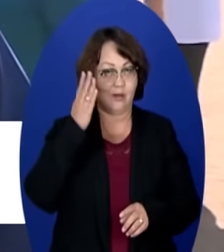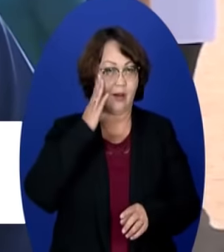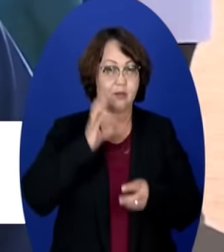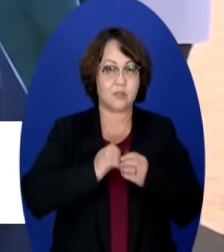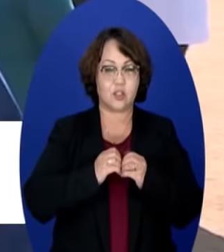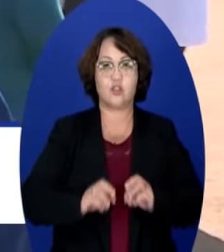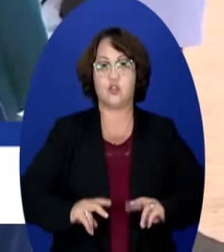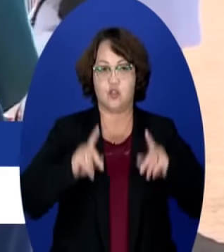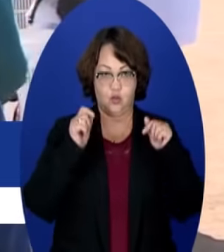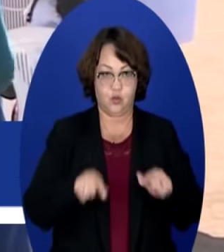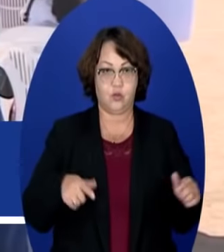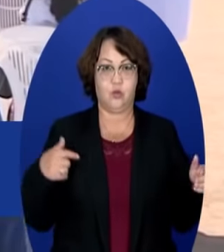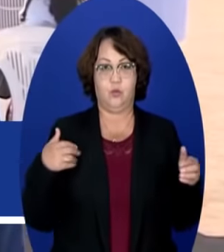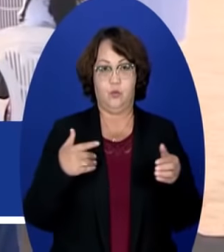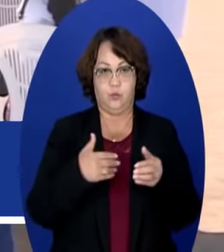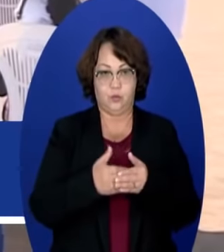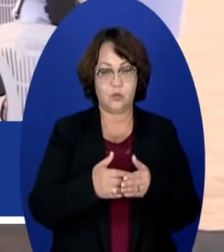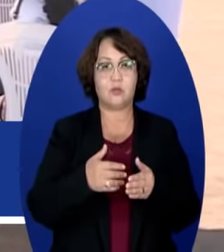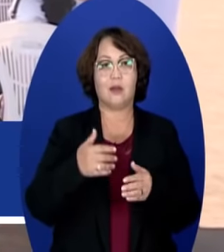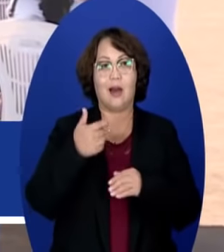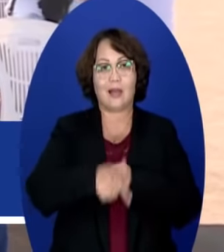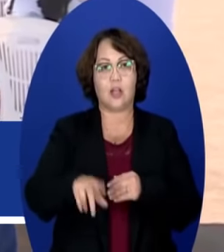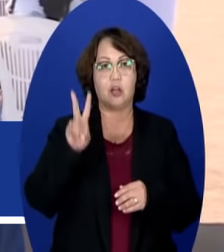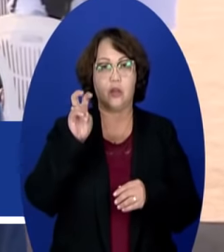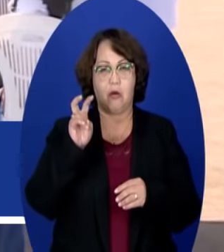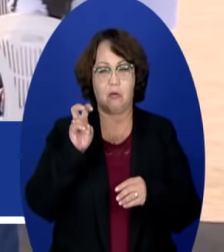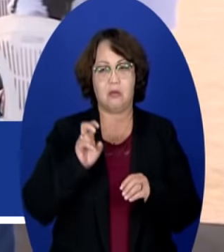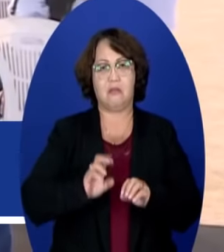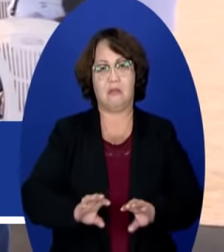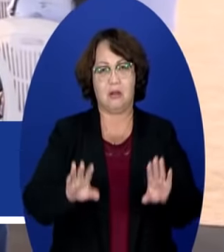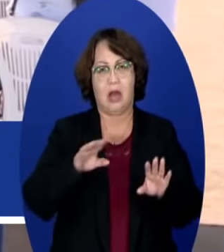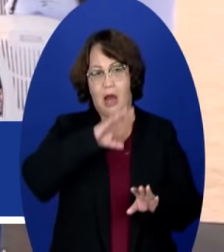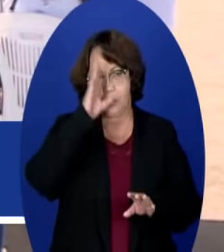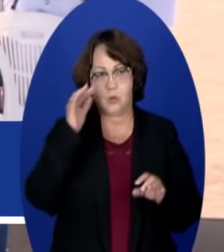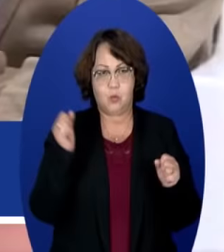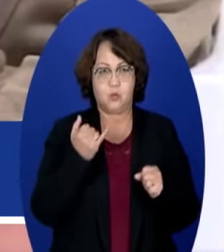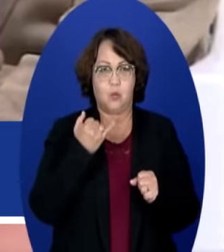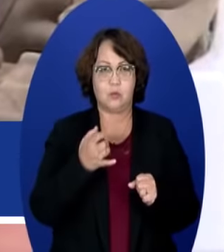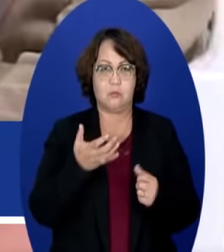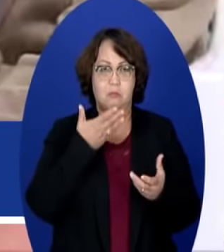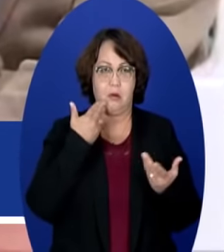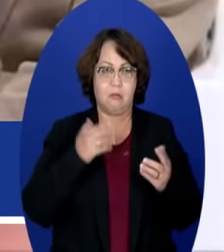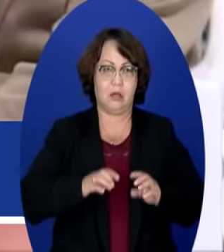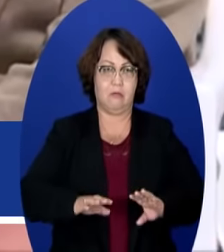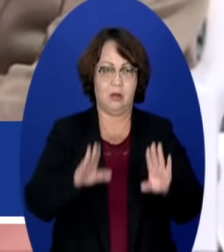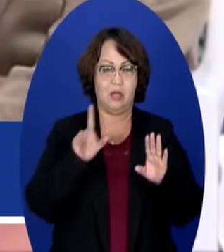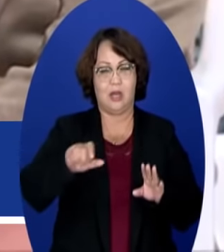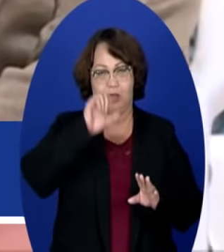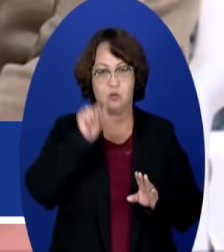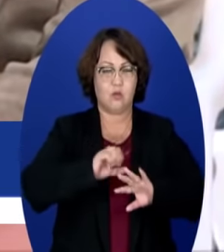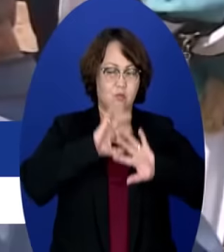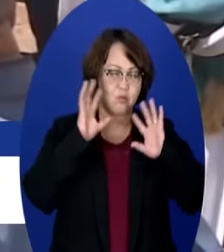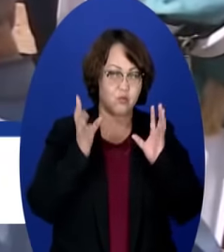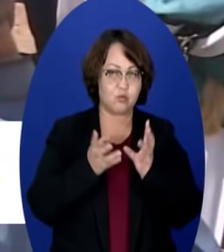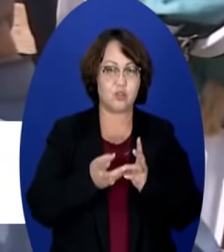Гэхдээ өнөөдрийн хүртэл бид нар одоо гадны ойлтой хэвээрээ л байна. Өнөөдрийн хүртэл бид нар халуун үйд усгүй хэвээрээ байна те. Энэ бүх асуудлаа бид нар явж шийдэж чадах